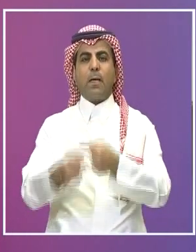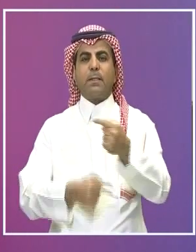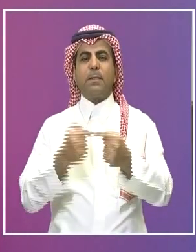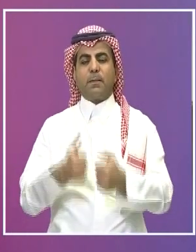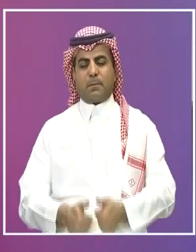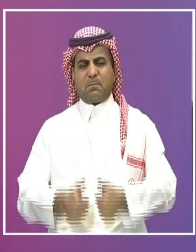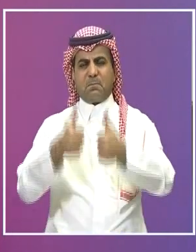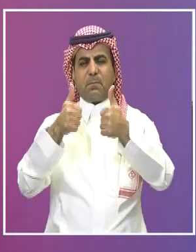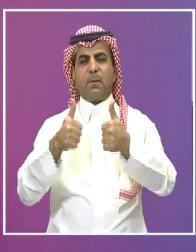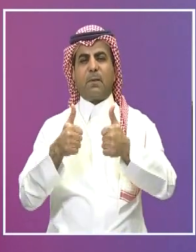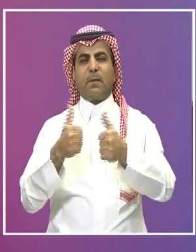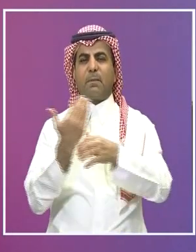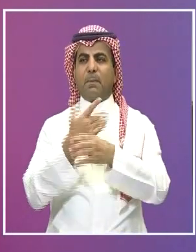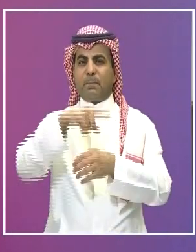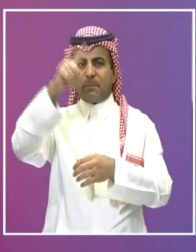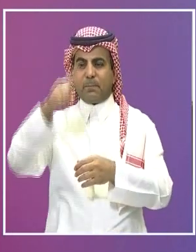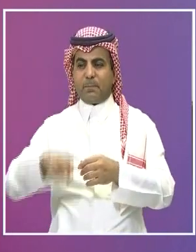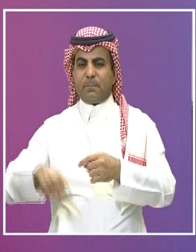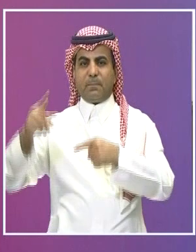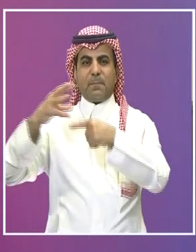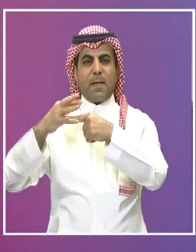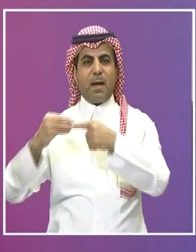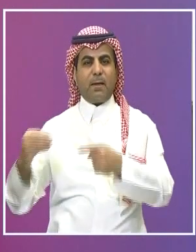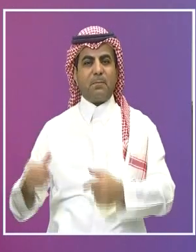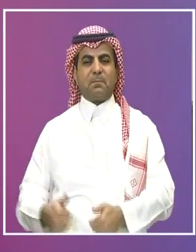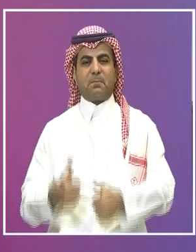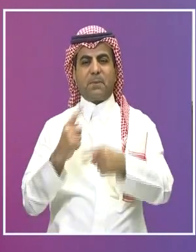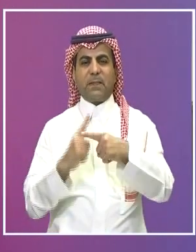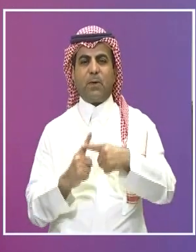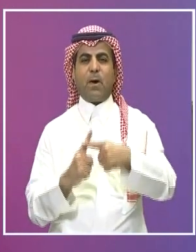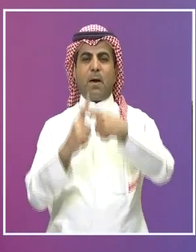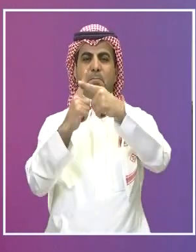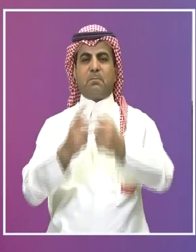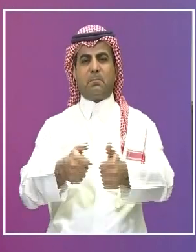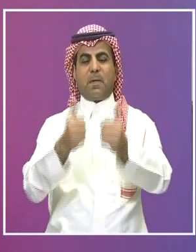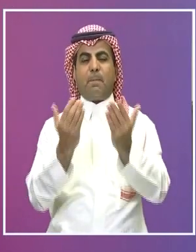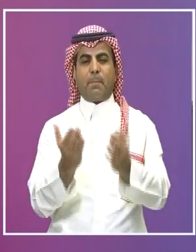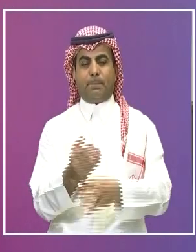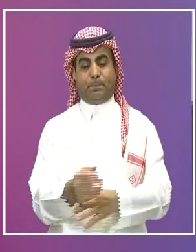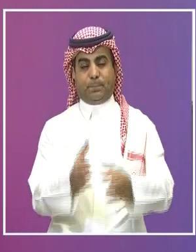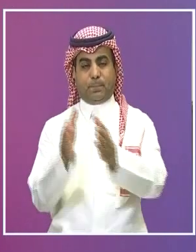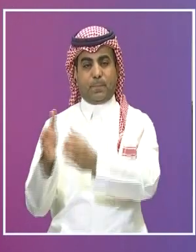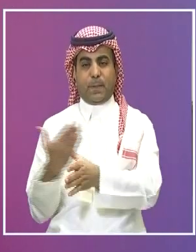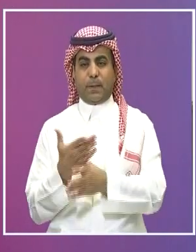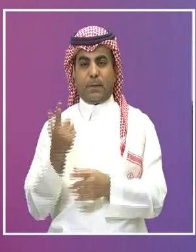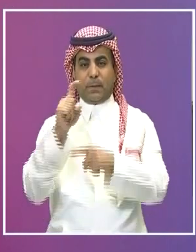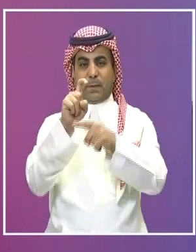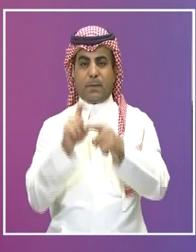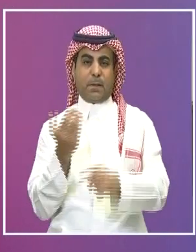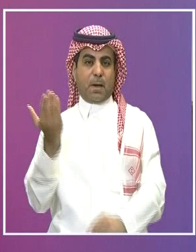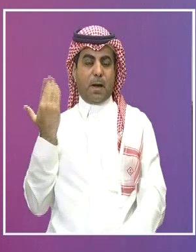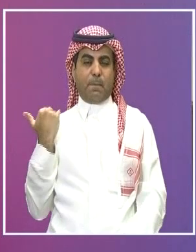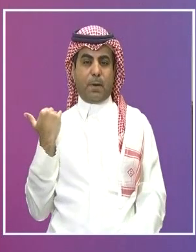الإيجابية استمراريتها لنكون بإذن الله في مأمونية صحية أفضل وأفضل. النسب المئوية من مستوياتها السابقة